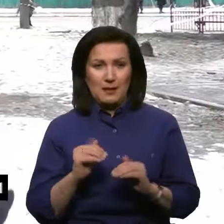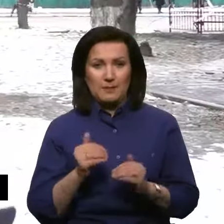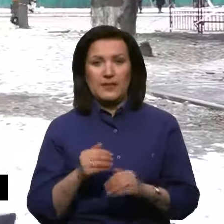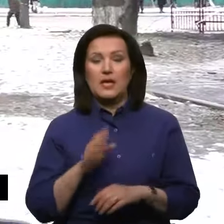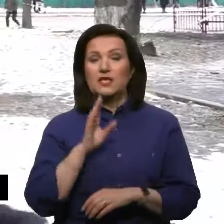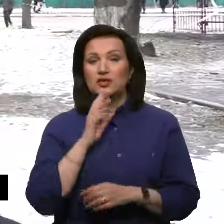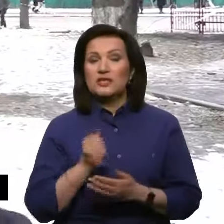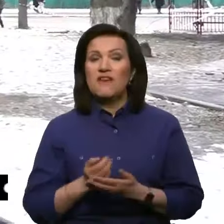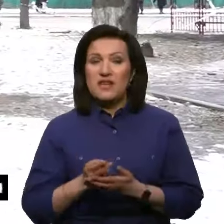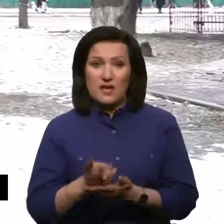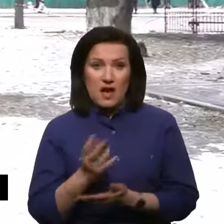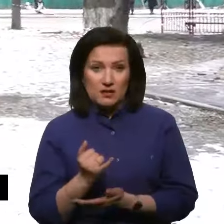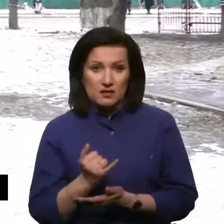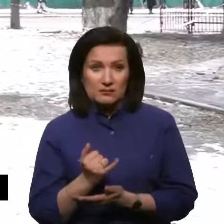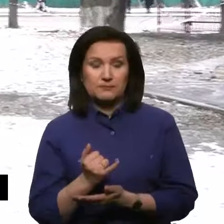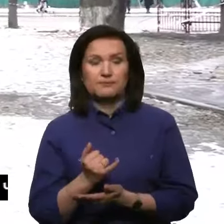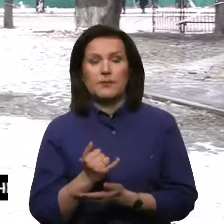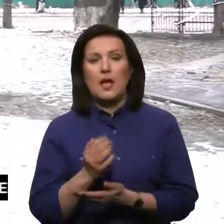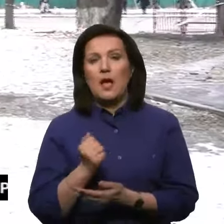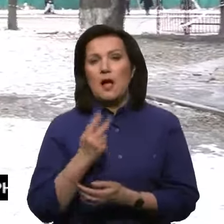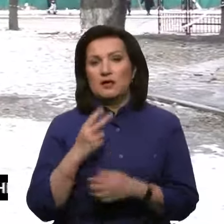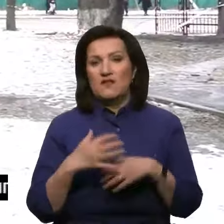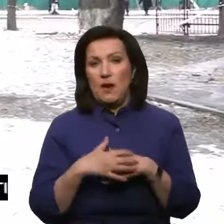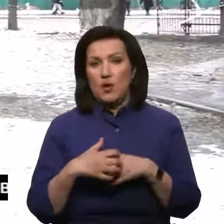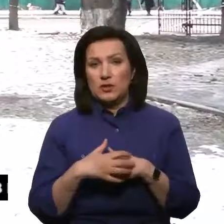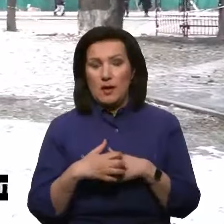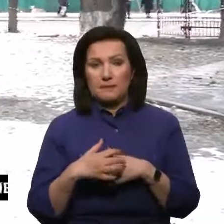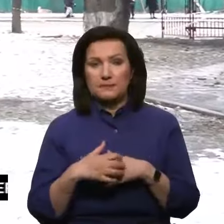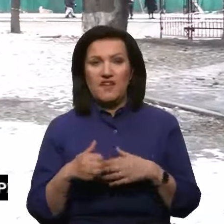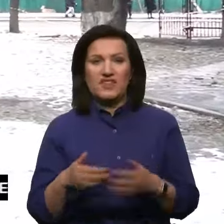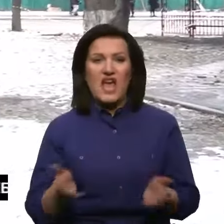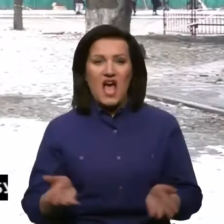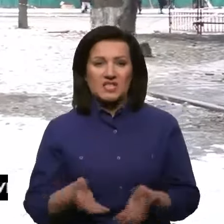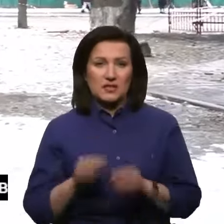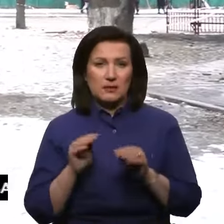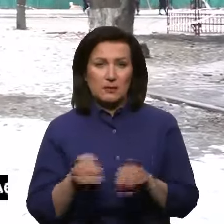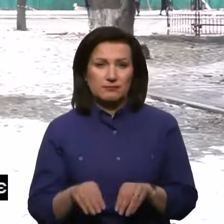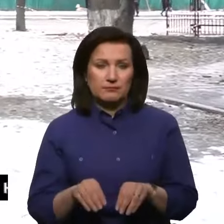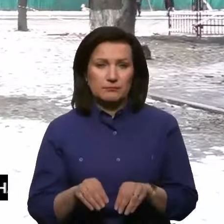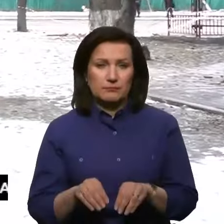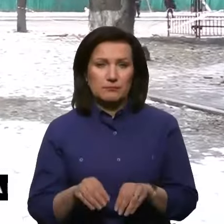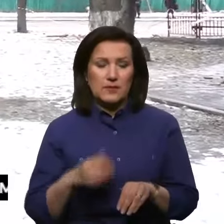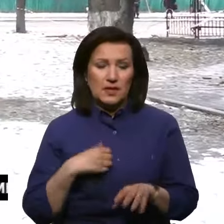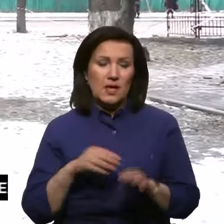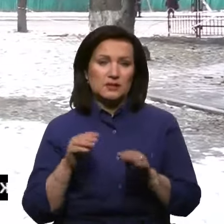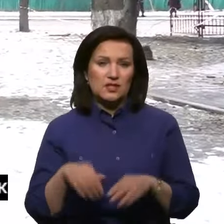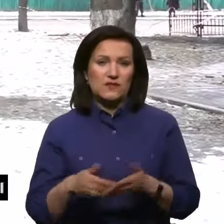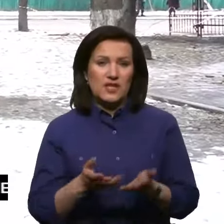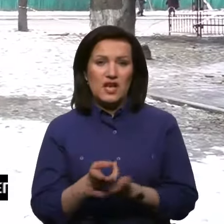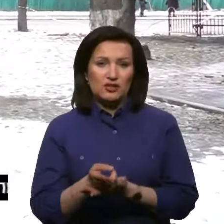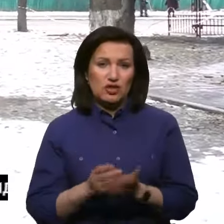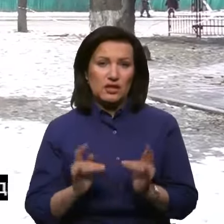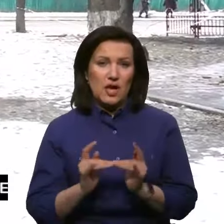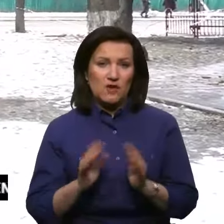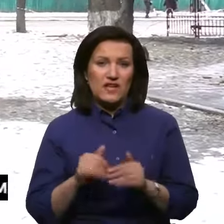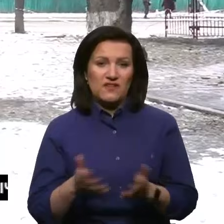зараз в лікарні, а два кота в тазики. Я їх сложив в тазик, лежать на кроваті